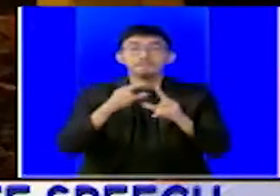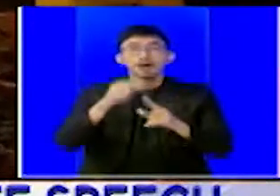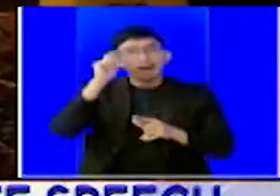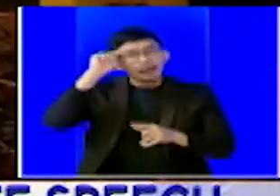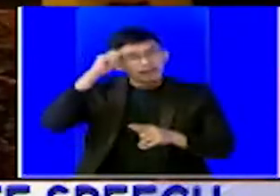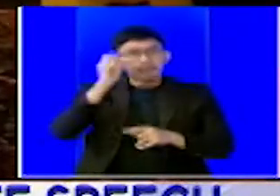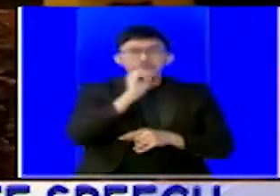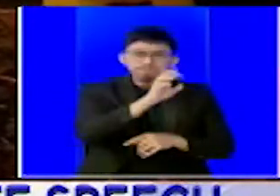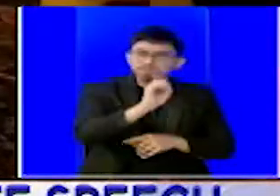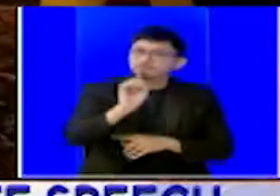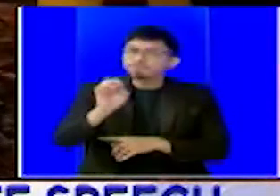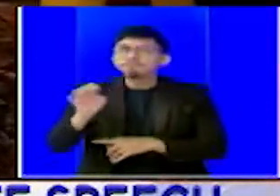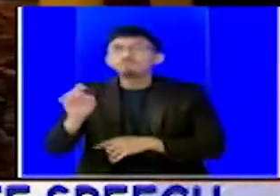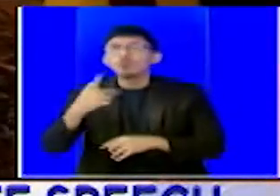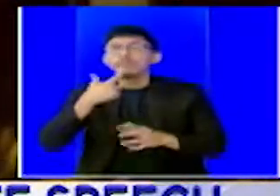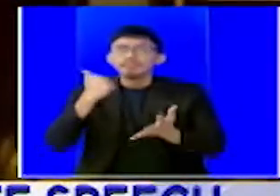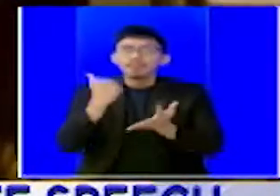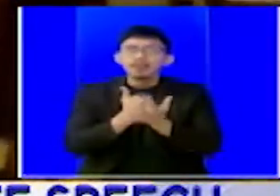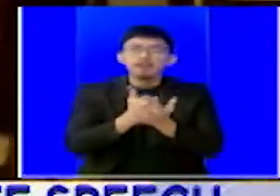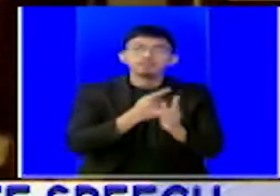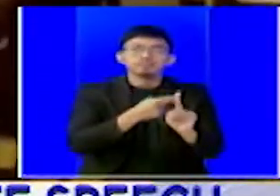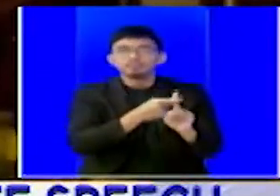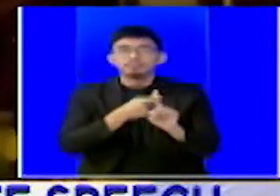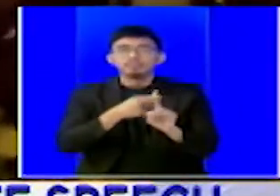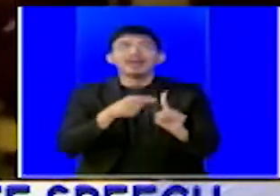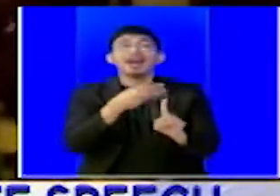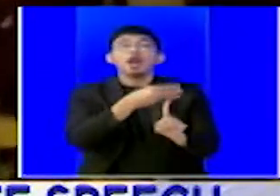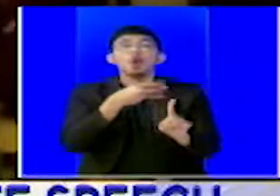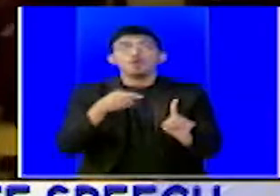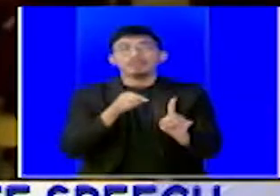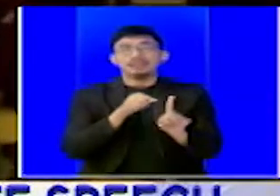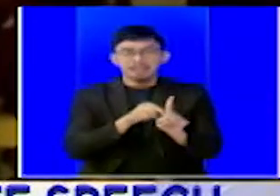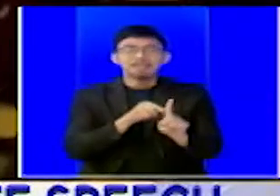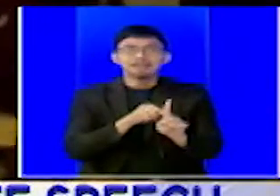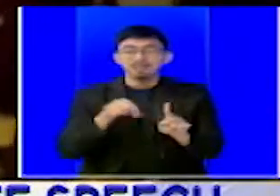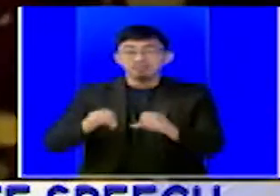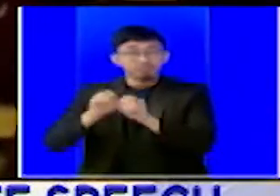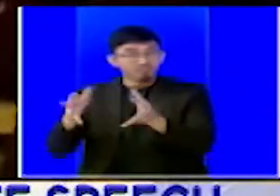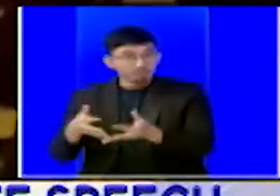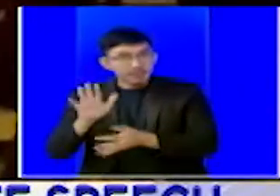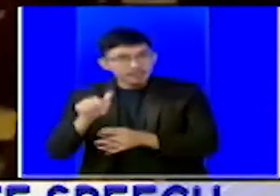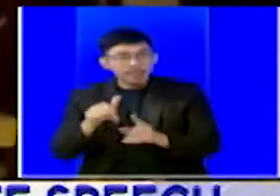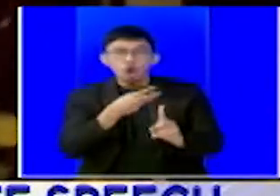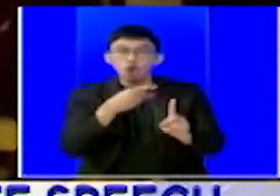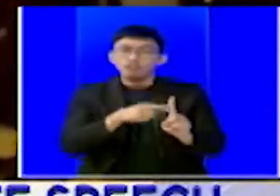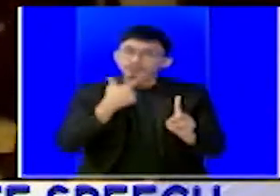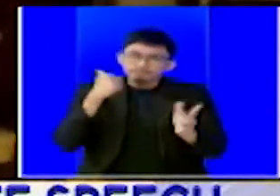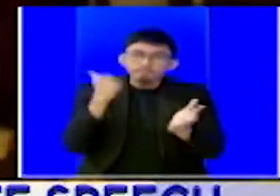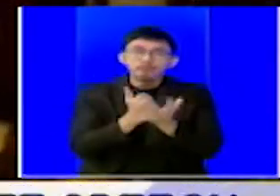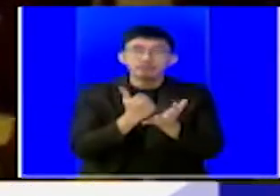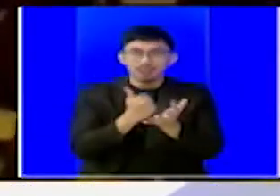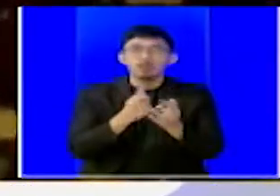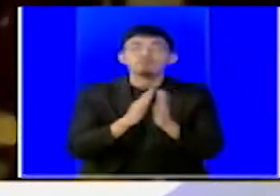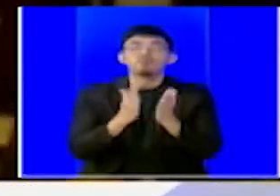di saat dunia tengah dilanda pandemi COVID-19. Kehadiran buku karya guru besar IPB